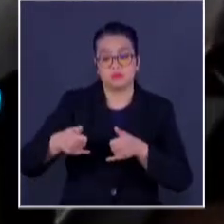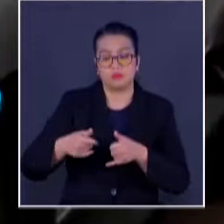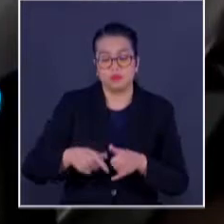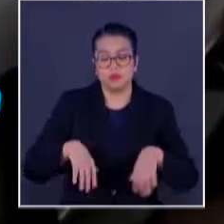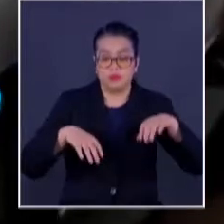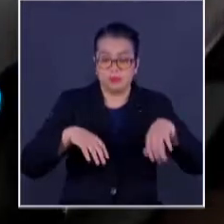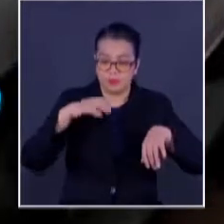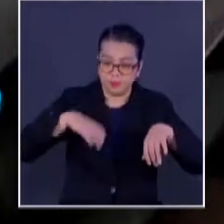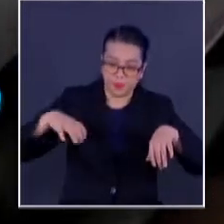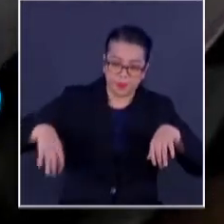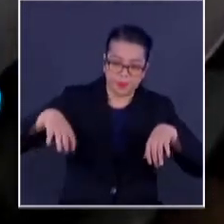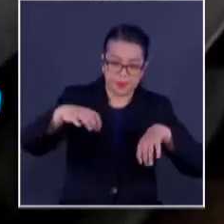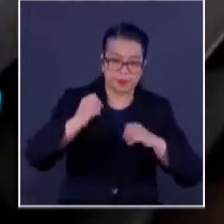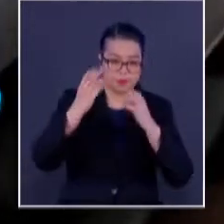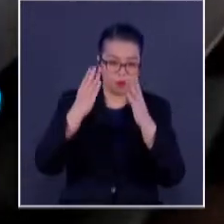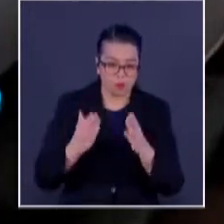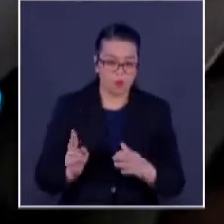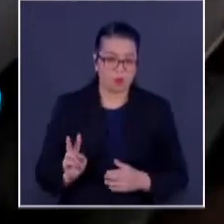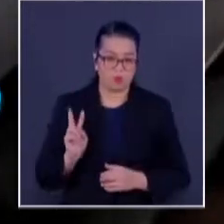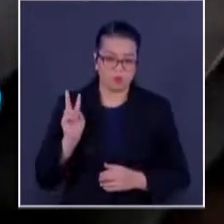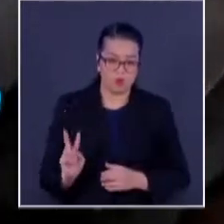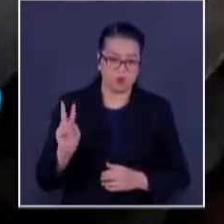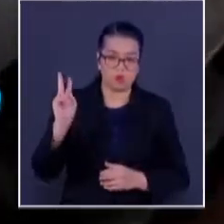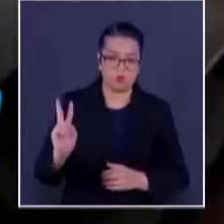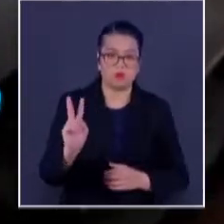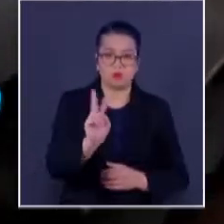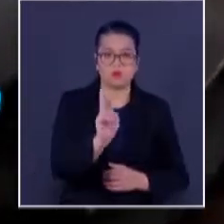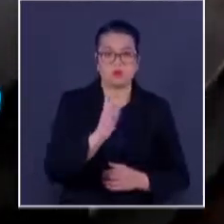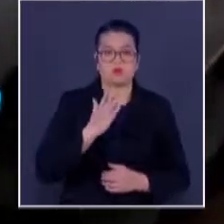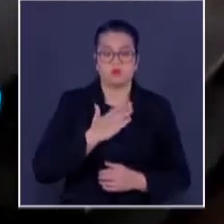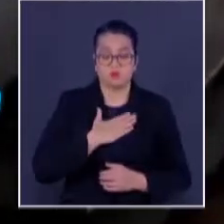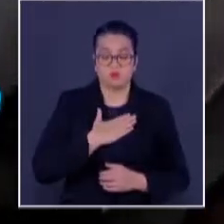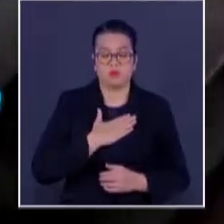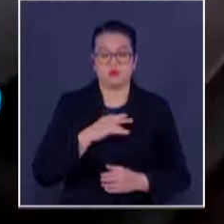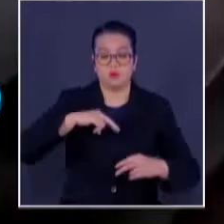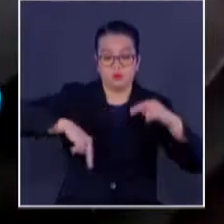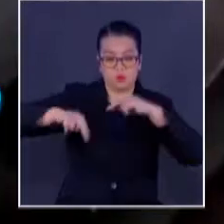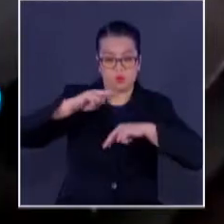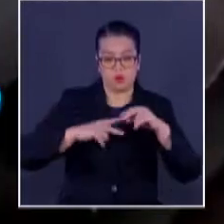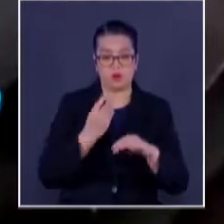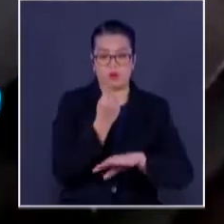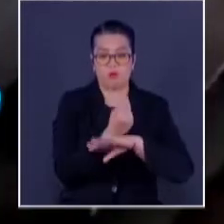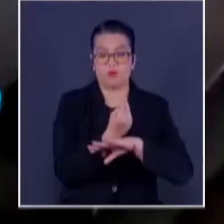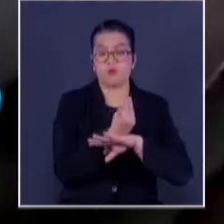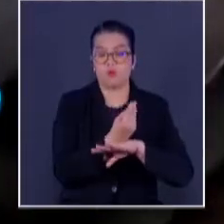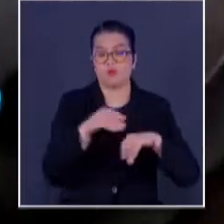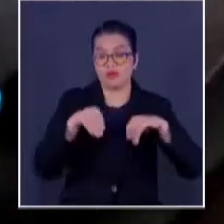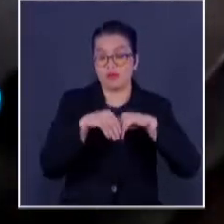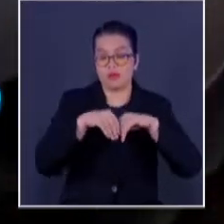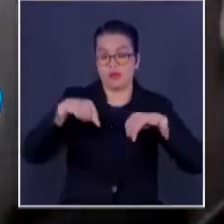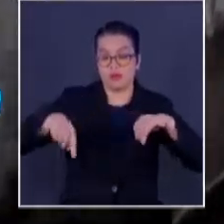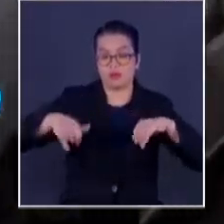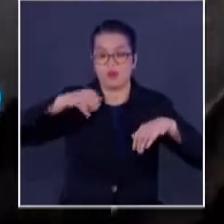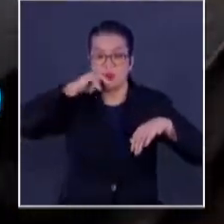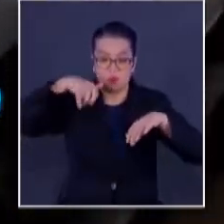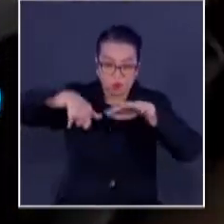านเนี่ยจะมีครูดูแลควบคุมฐานละ2คนซึ่งตนดูแลฐานบัวตูมบัวบานที่อยู่ใกล้กับฐานหลบระเบิดและต้องลงน้ำเ